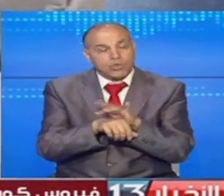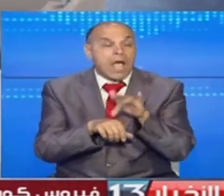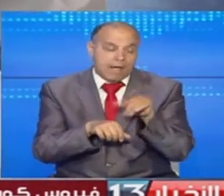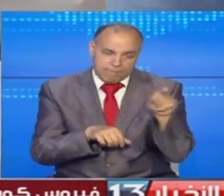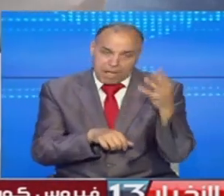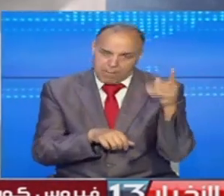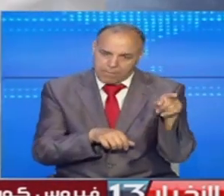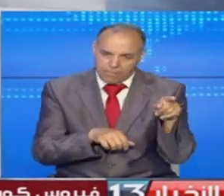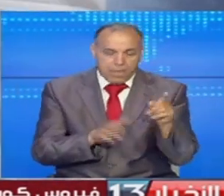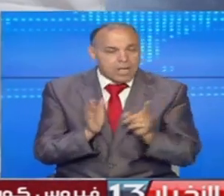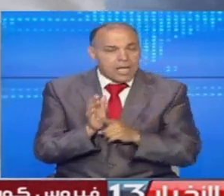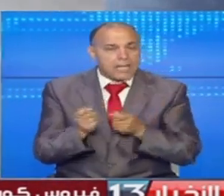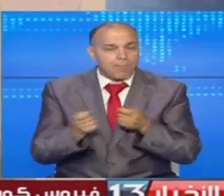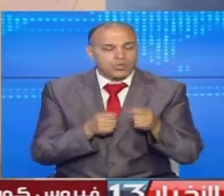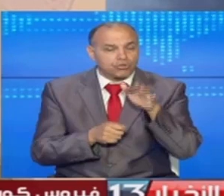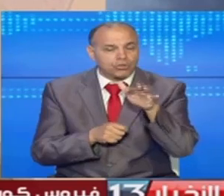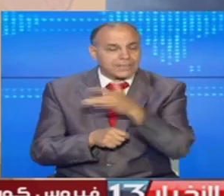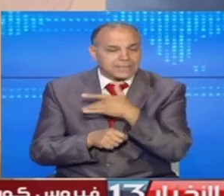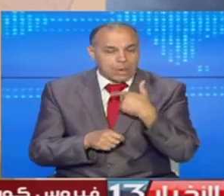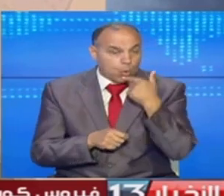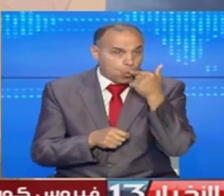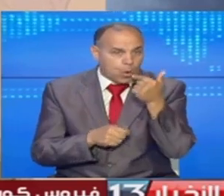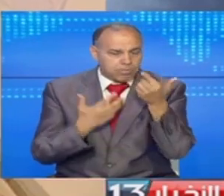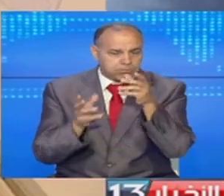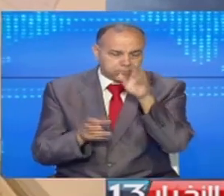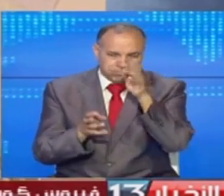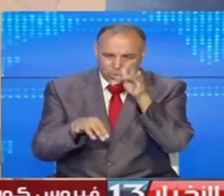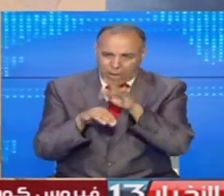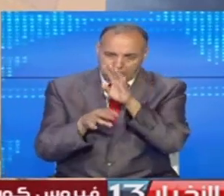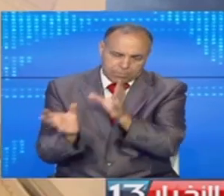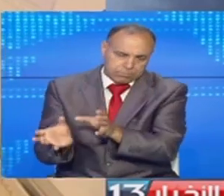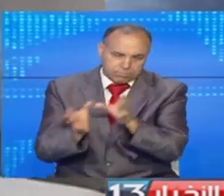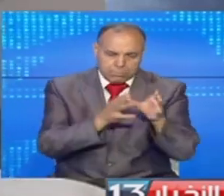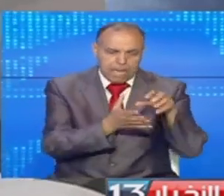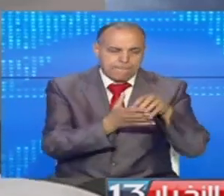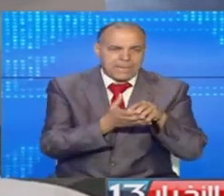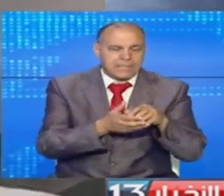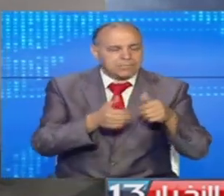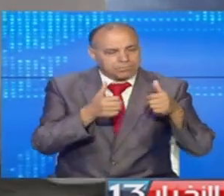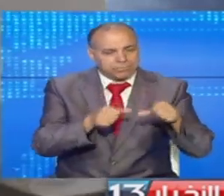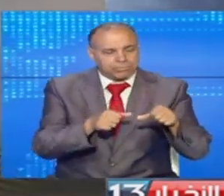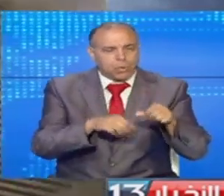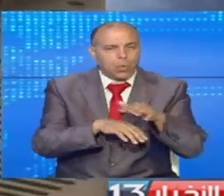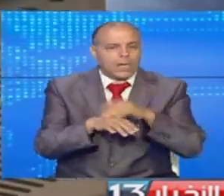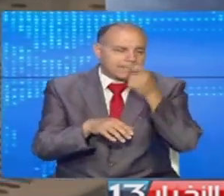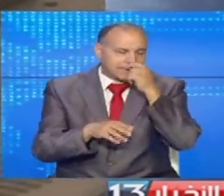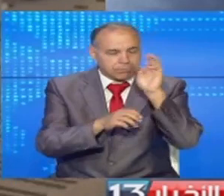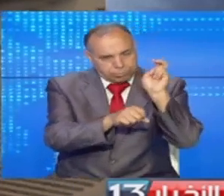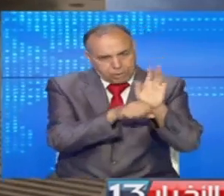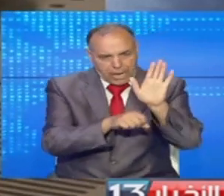كورونا. وأكد المدير الجهوي للصحة أنه تم نقل المصابين 4 إلى مركز العسل بولاية